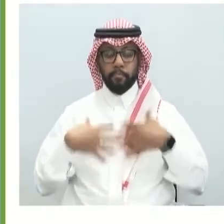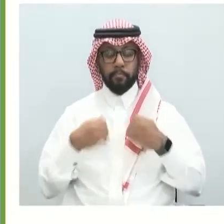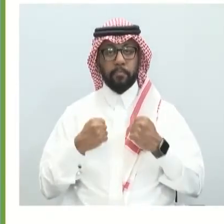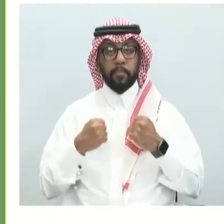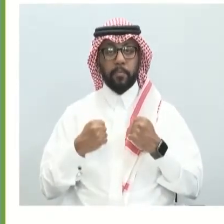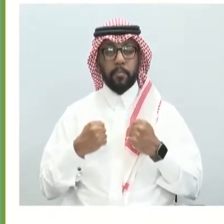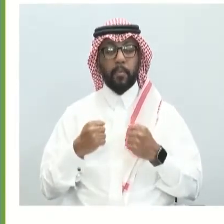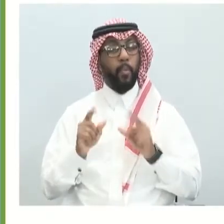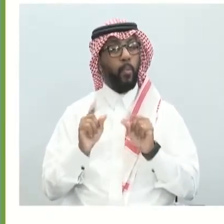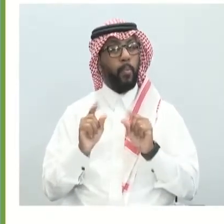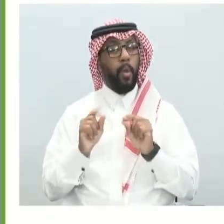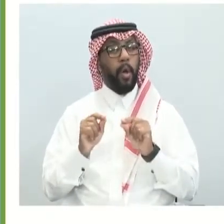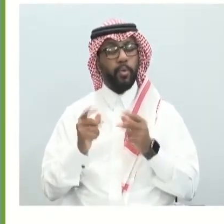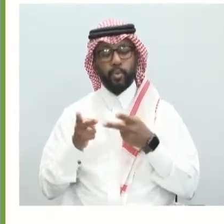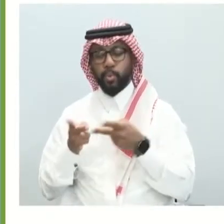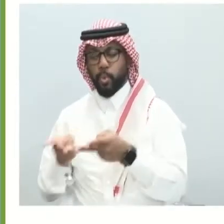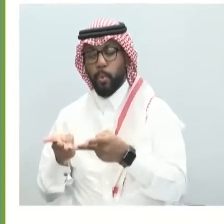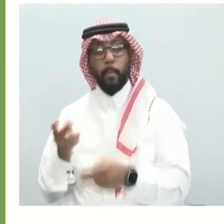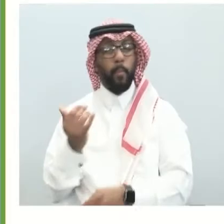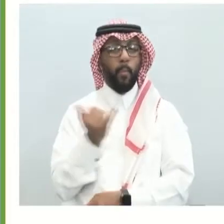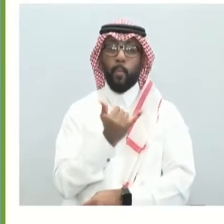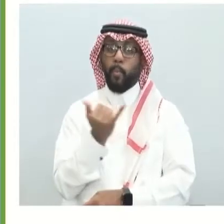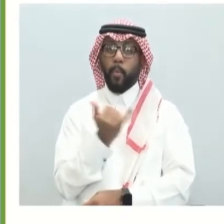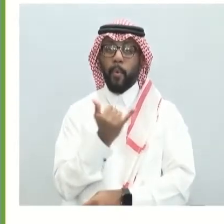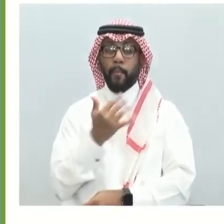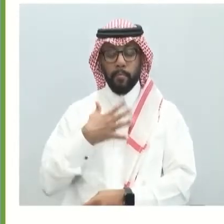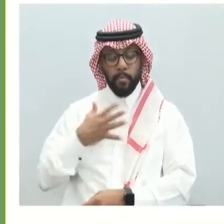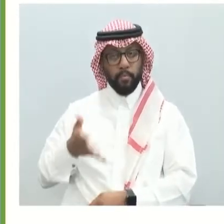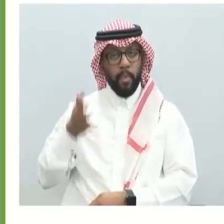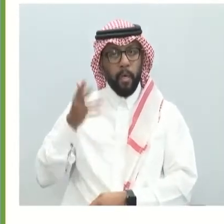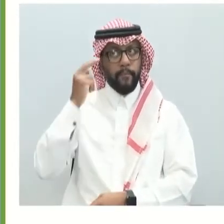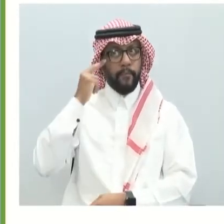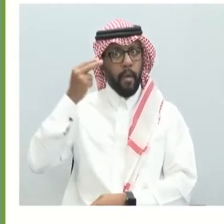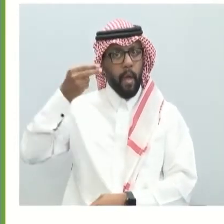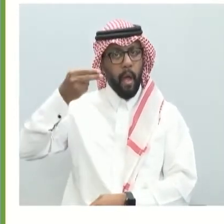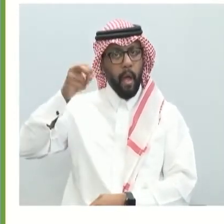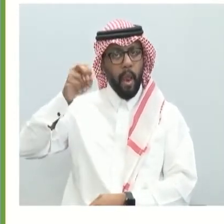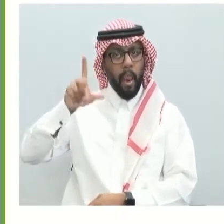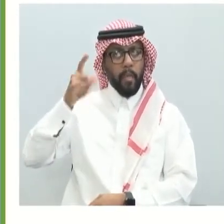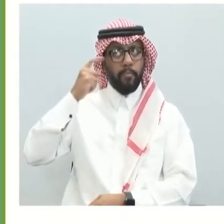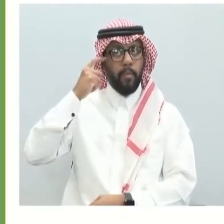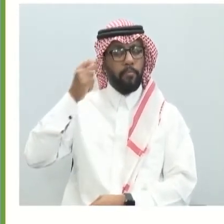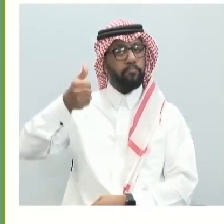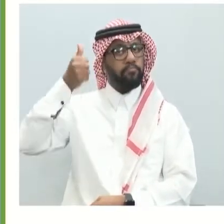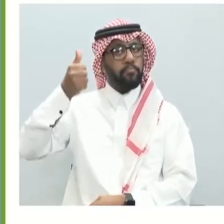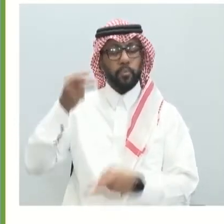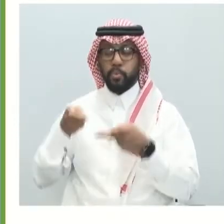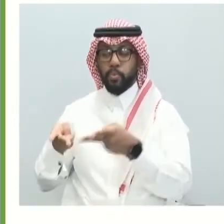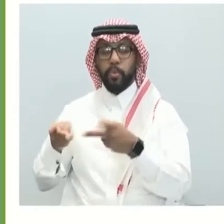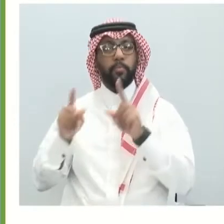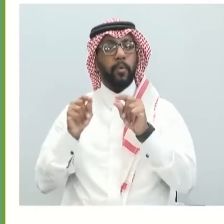يلعب النوم دورا مهما في تنميه عقل الانسان اضافه